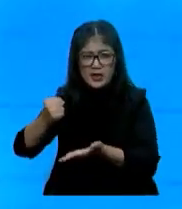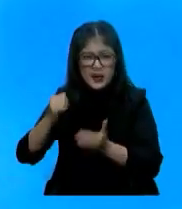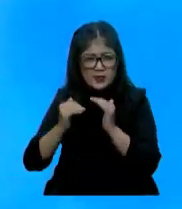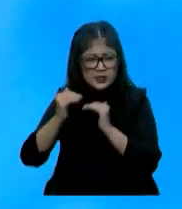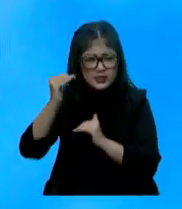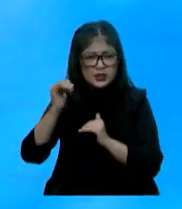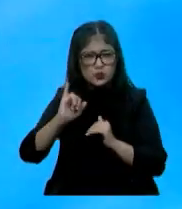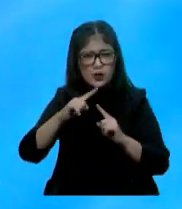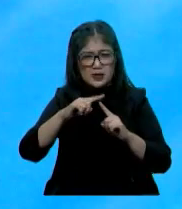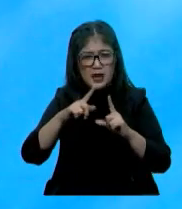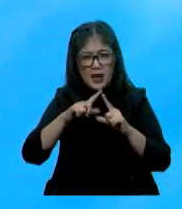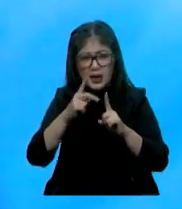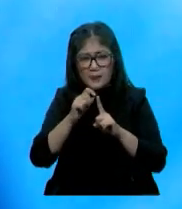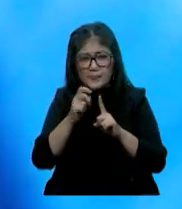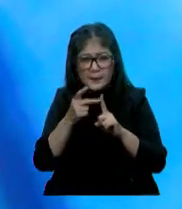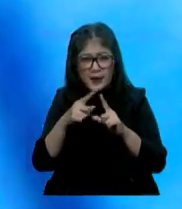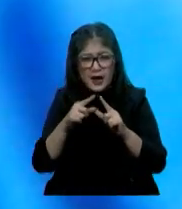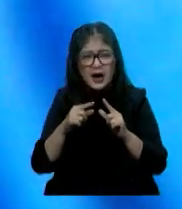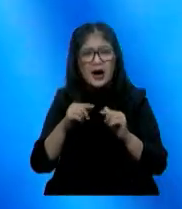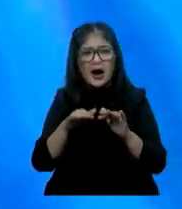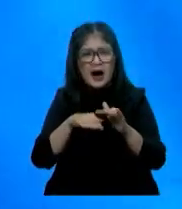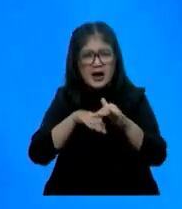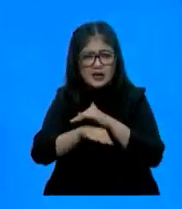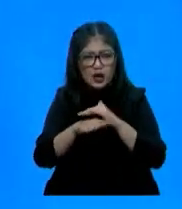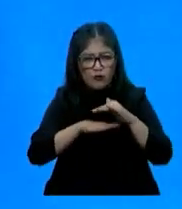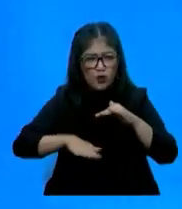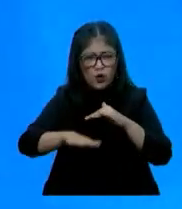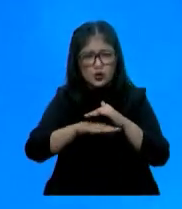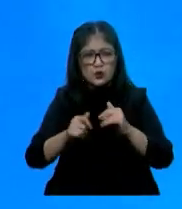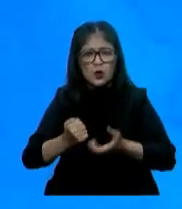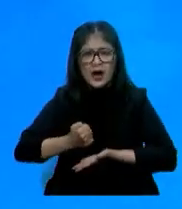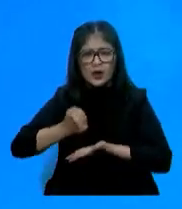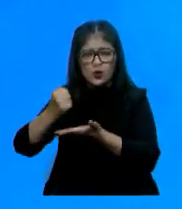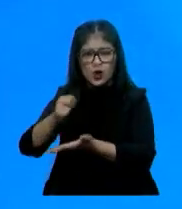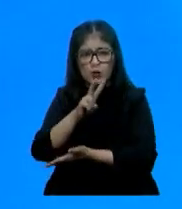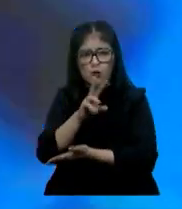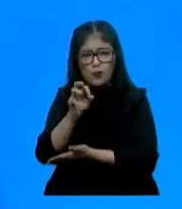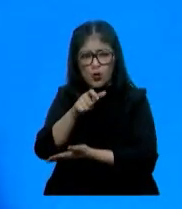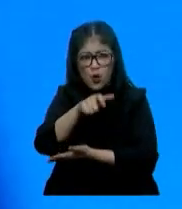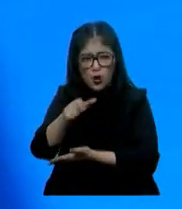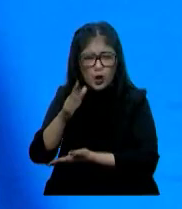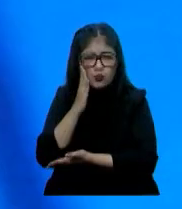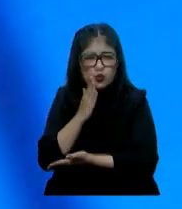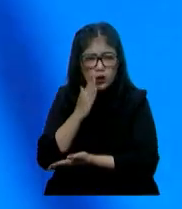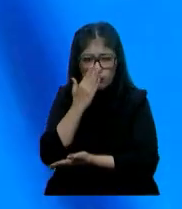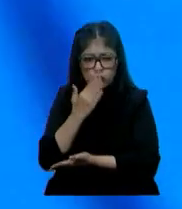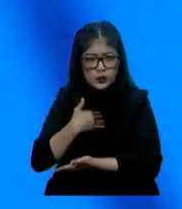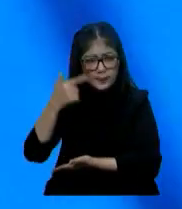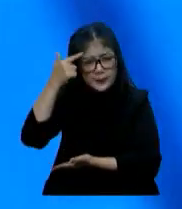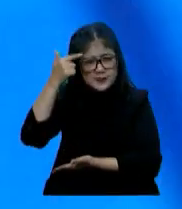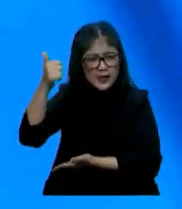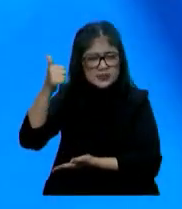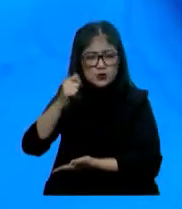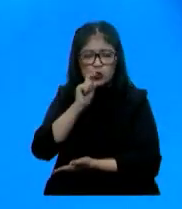Alpha Under 40 kali ini dianugerahkan kepada 20 sosok muda yang memiliki prestasi dan kontribusi bagi bangsa dan